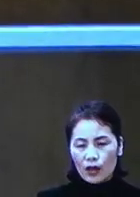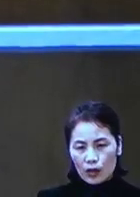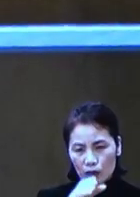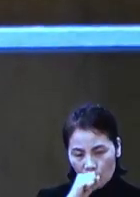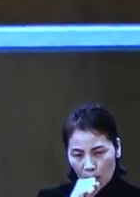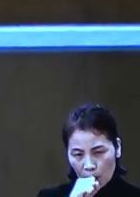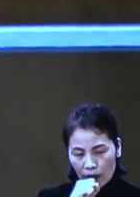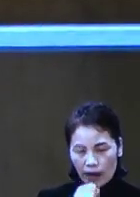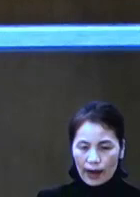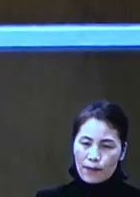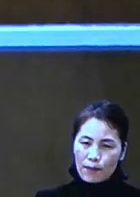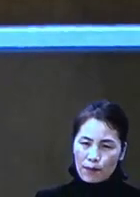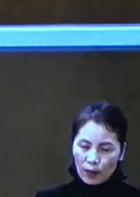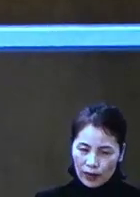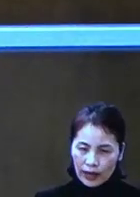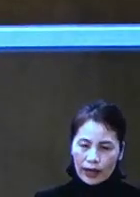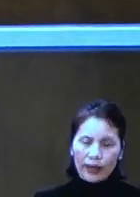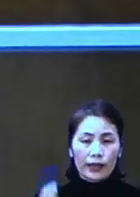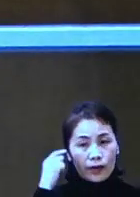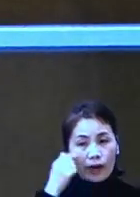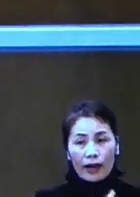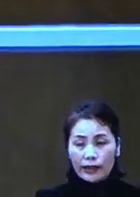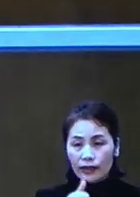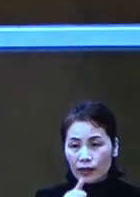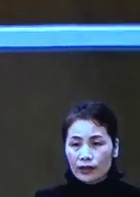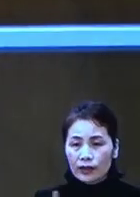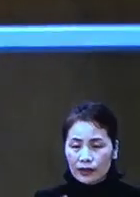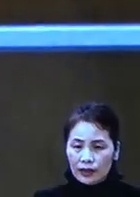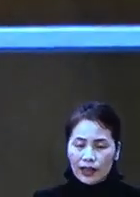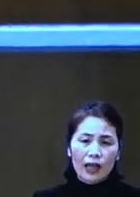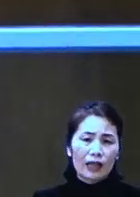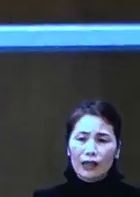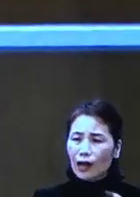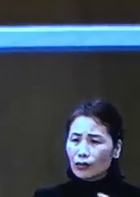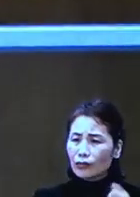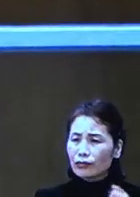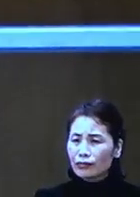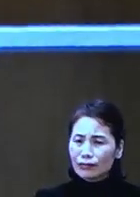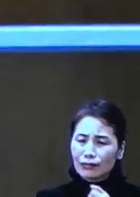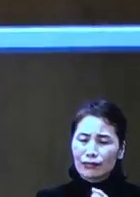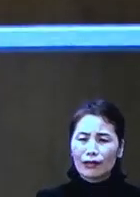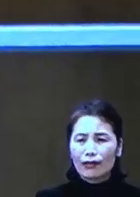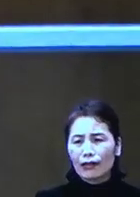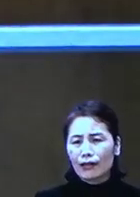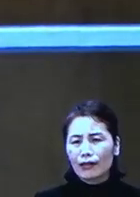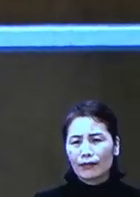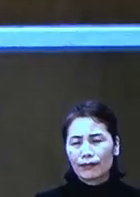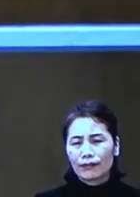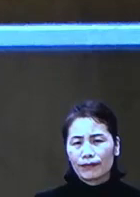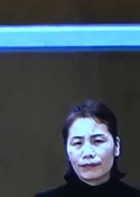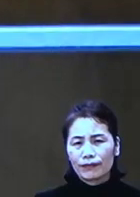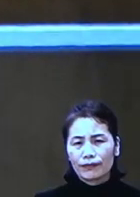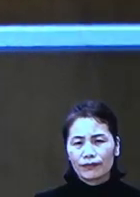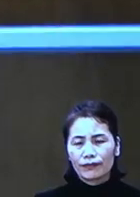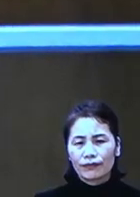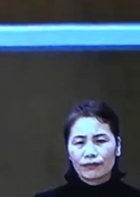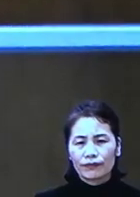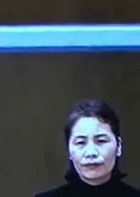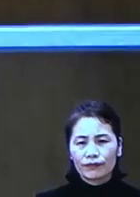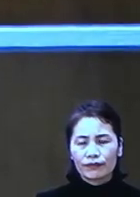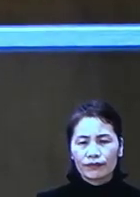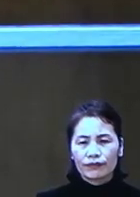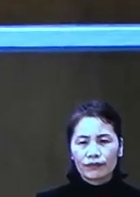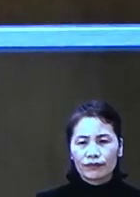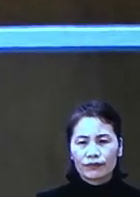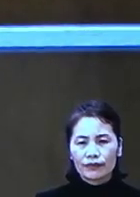않았습니까? 도대체 지킬 마음조차 없었던 약속은 왜 하신 겁니까? 전혀 유쾌하지 않은 소비스만